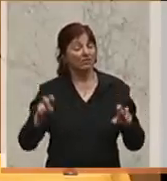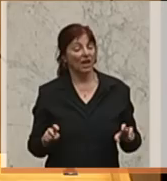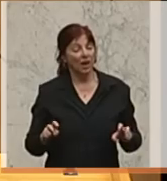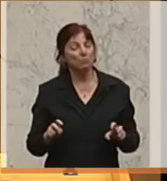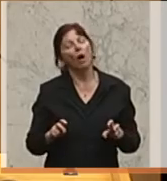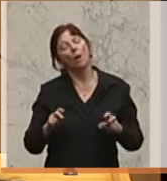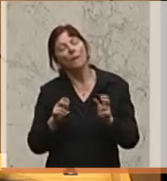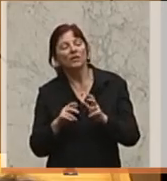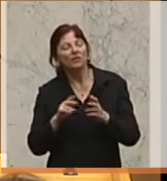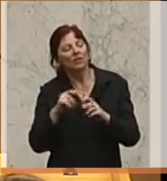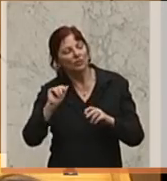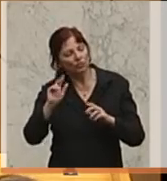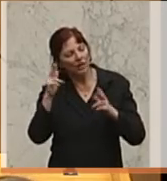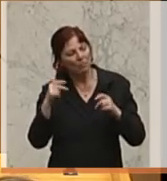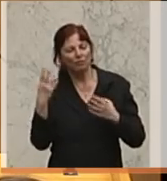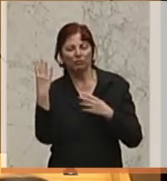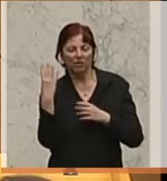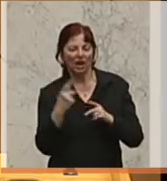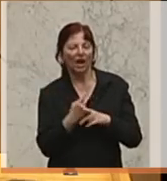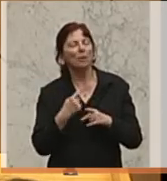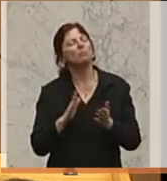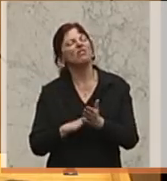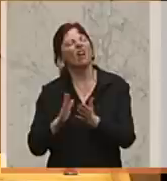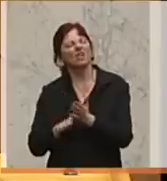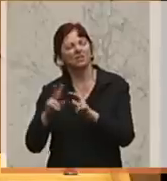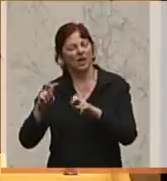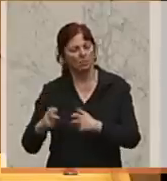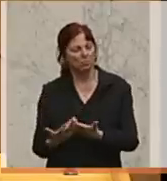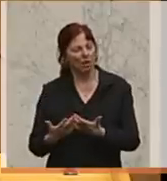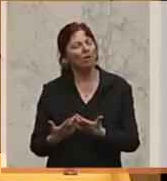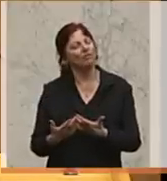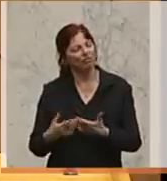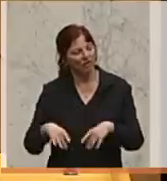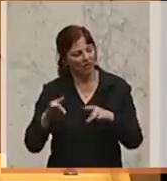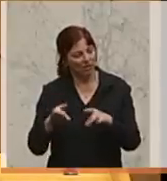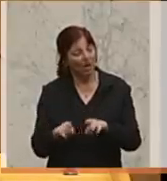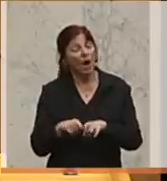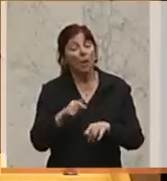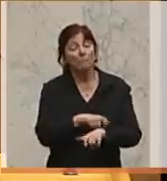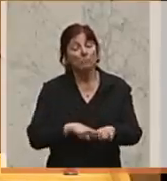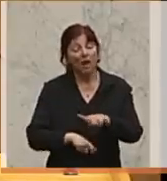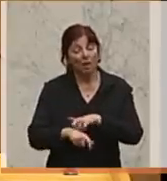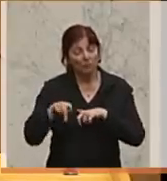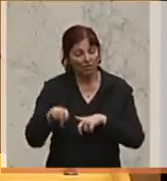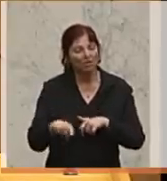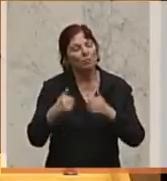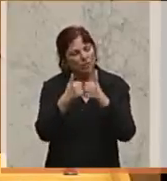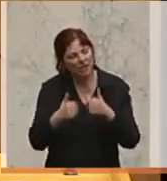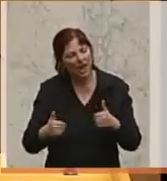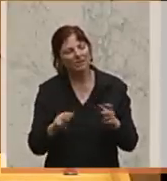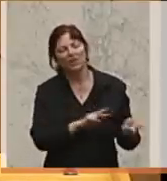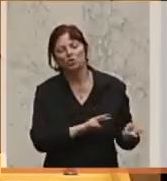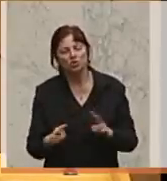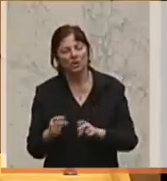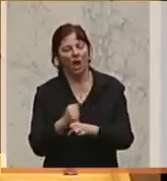kann. Die Beamten des Hauses mussten eine extra Schicht einlegen, um die ÖVP mit Munition gegen den Bundeskanzler und